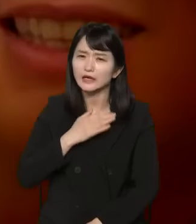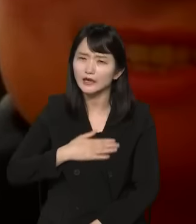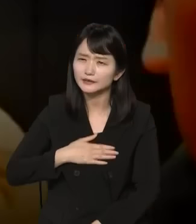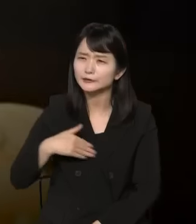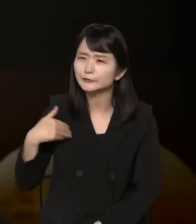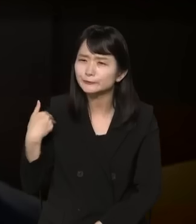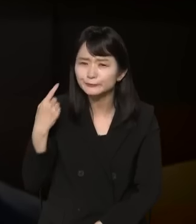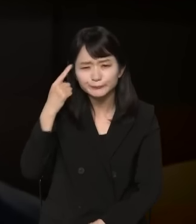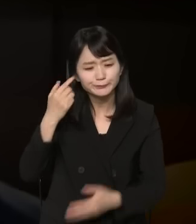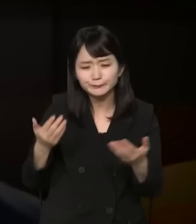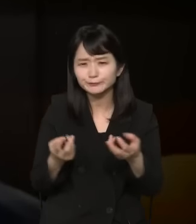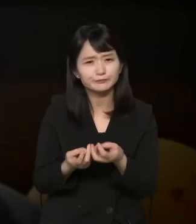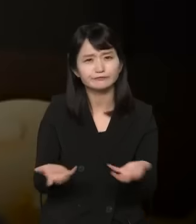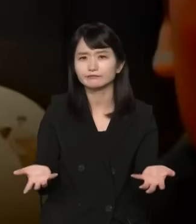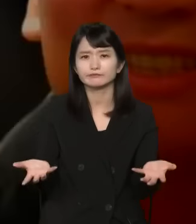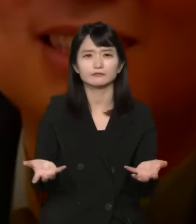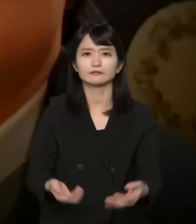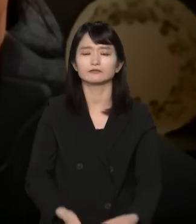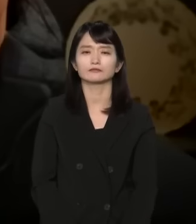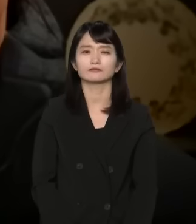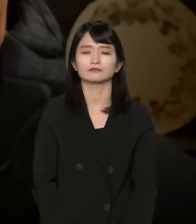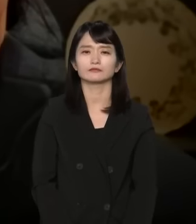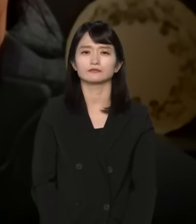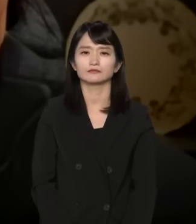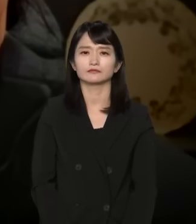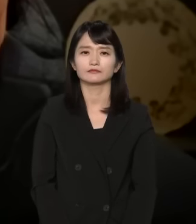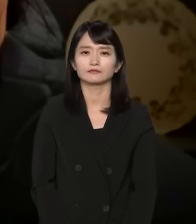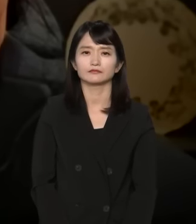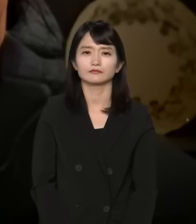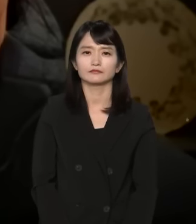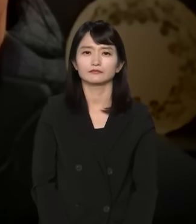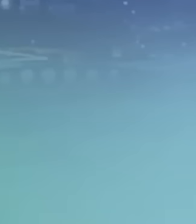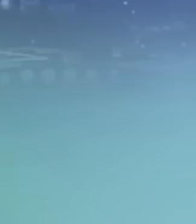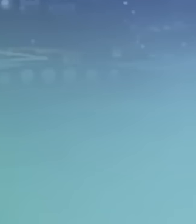판단할 방법은 없습니다 JTBC 이한